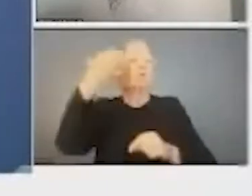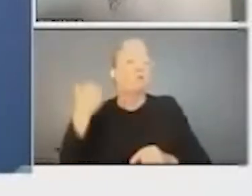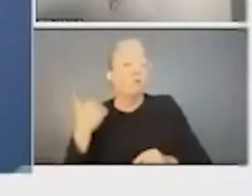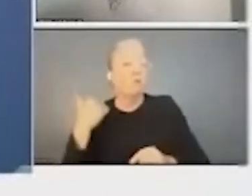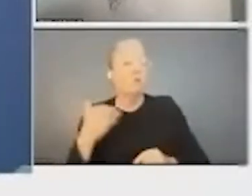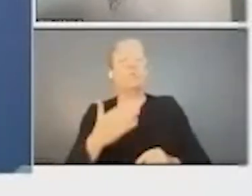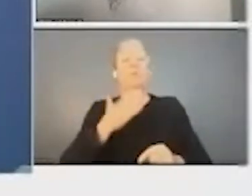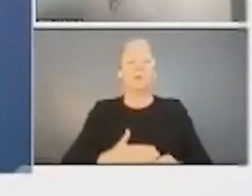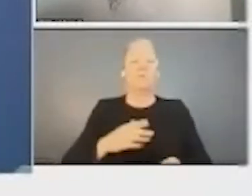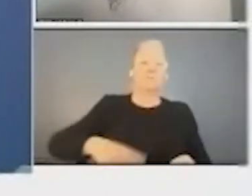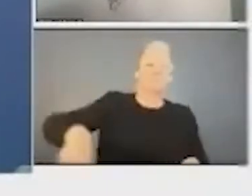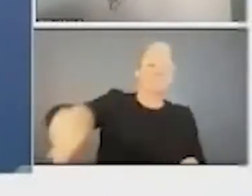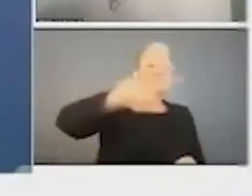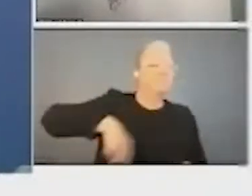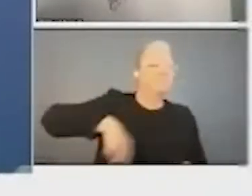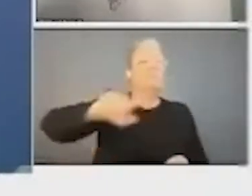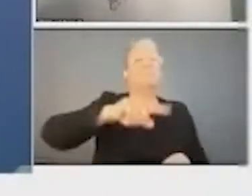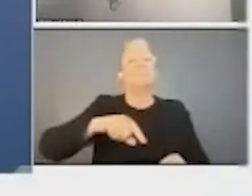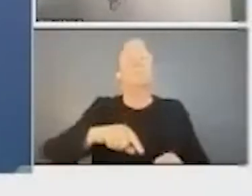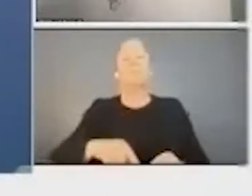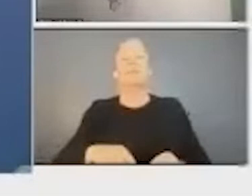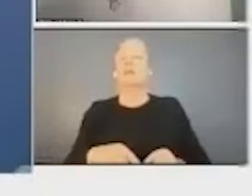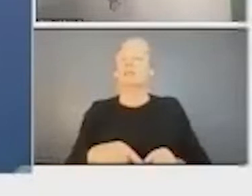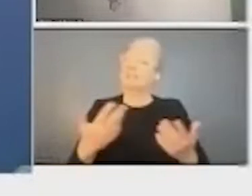لإدخال المرأة والبنات في